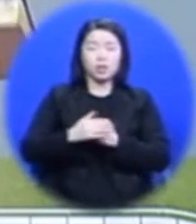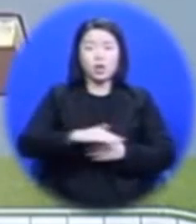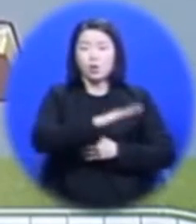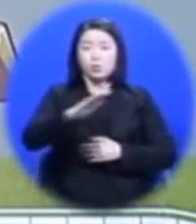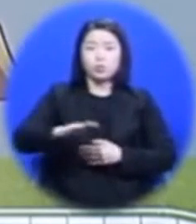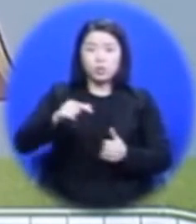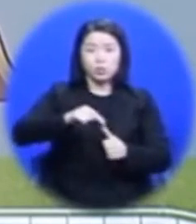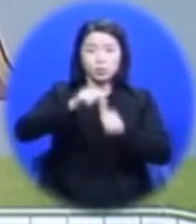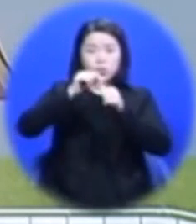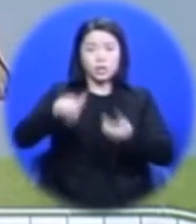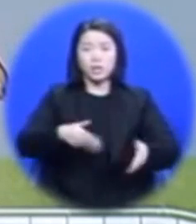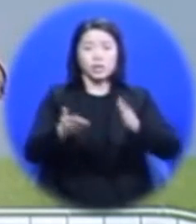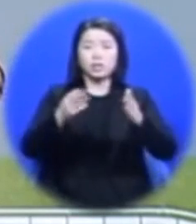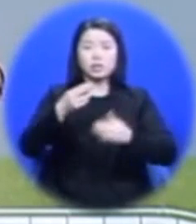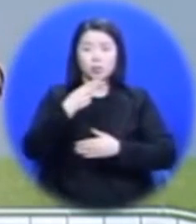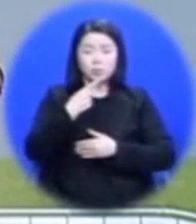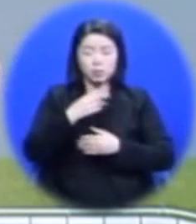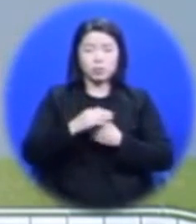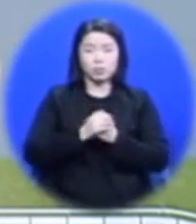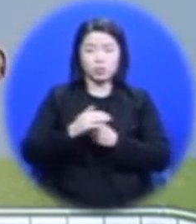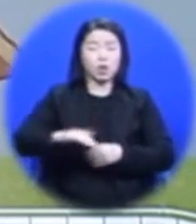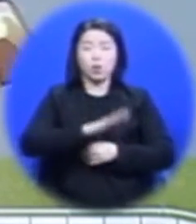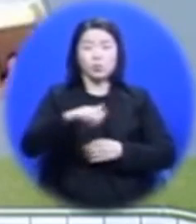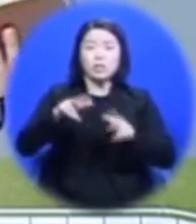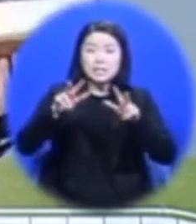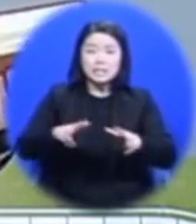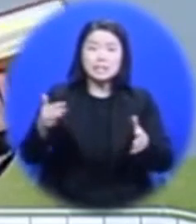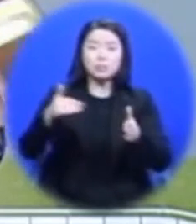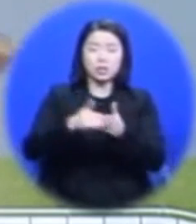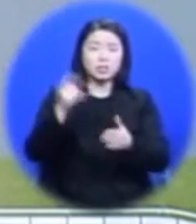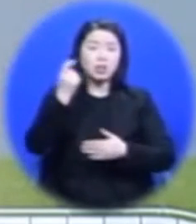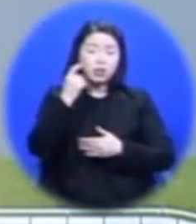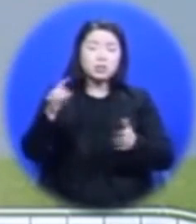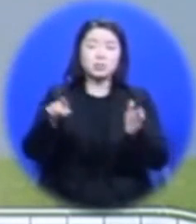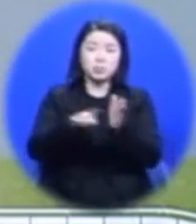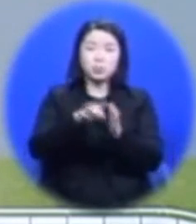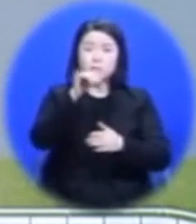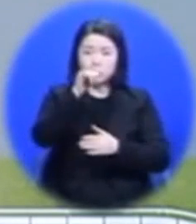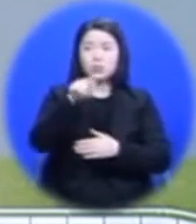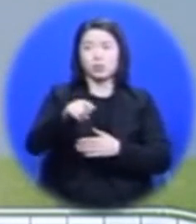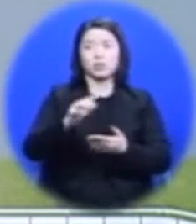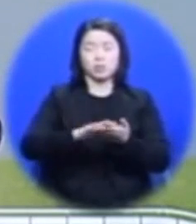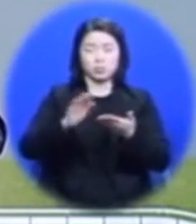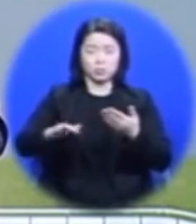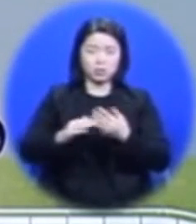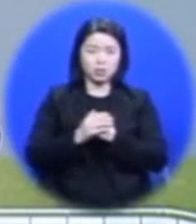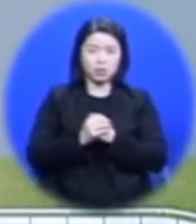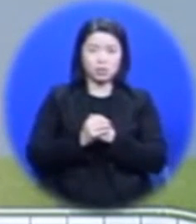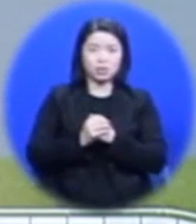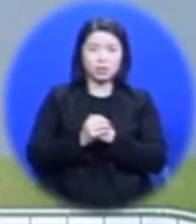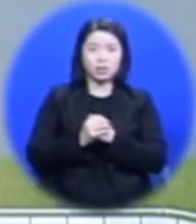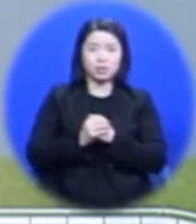우리의 구원의 길이 없어요. 우리는 지금까지 거짓을 믿고 있었던 겁니다.